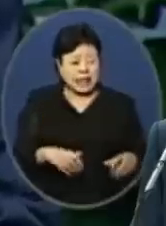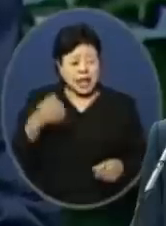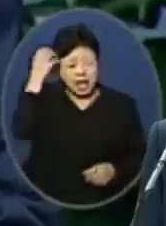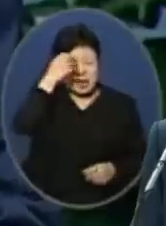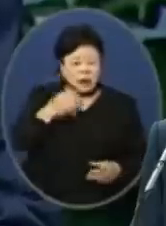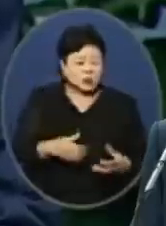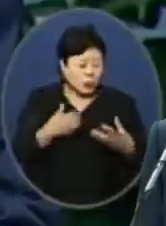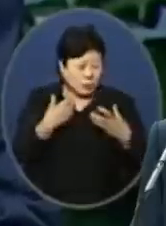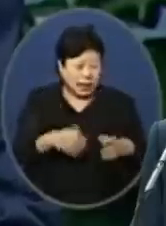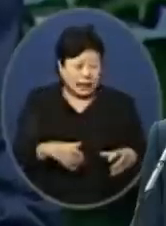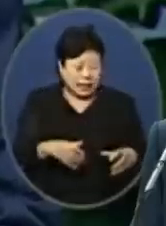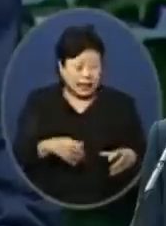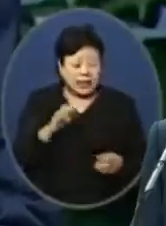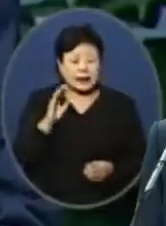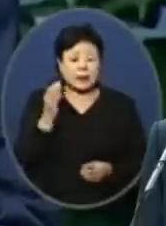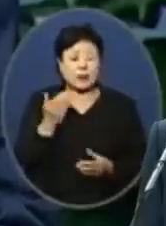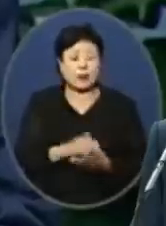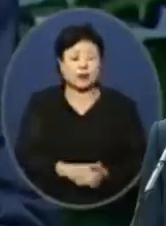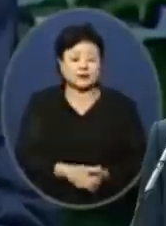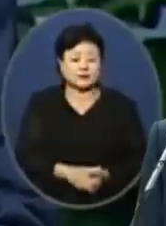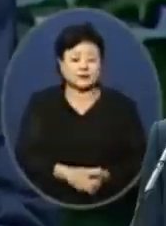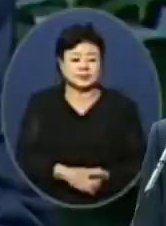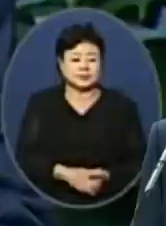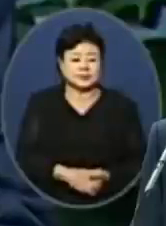영도 파괴되는 것입니다.